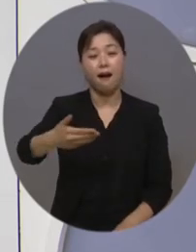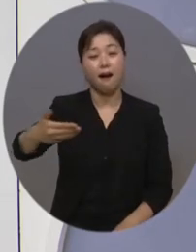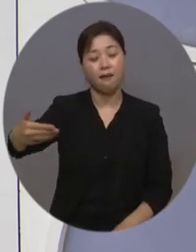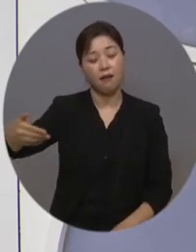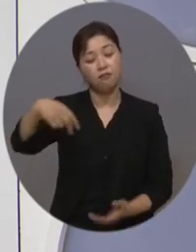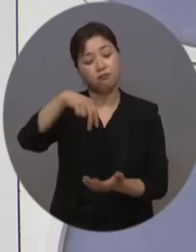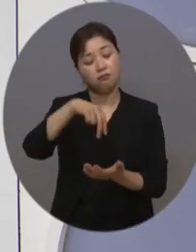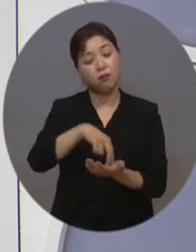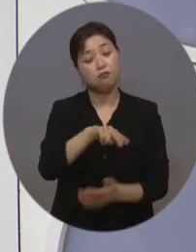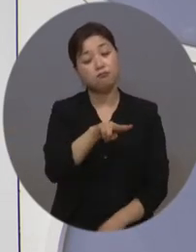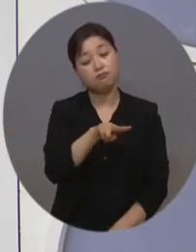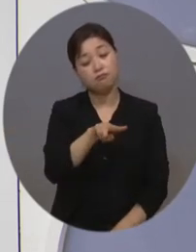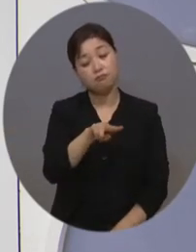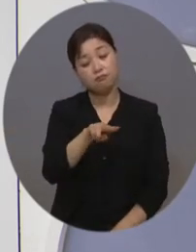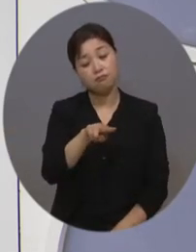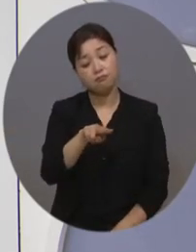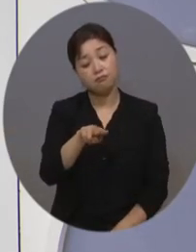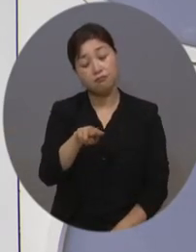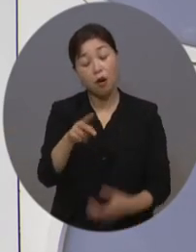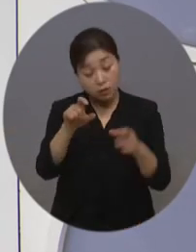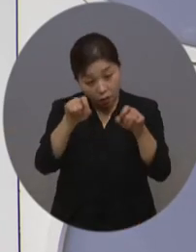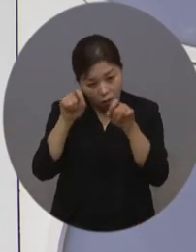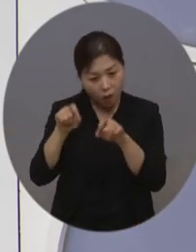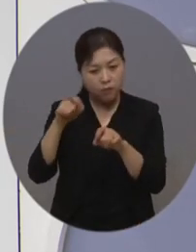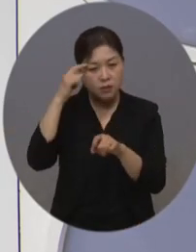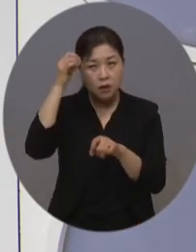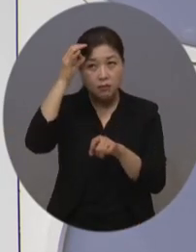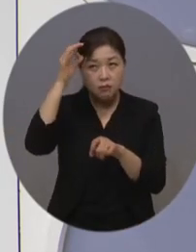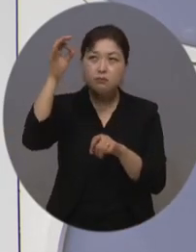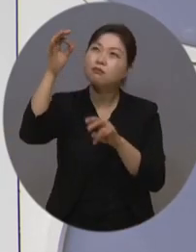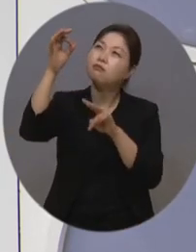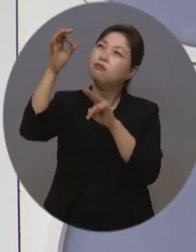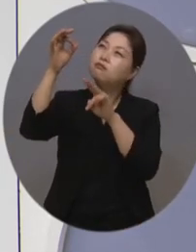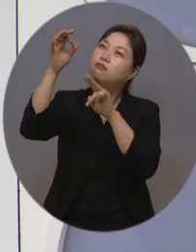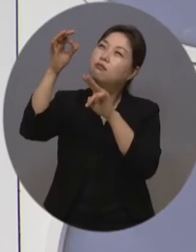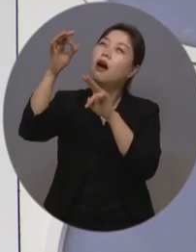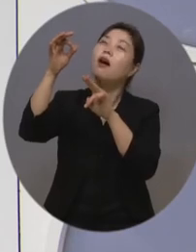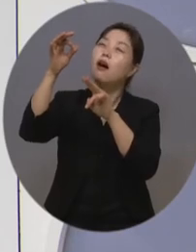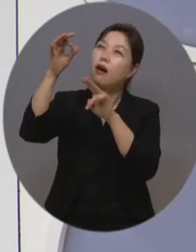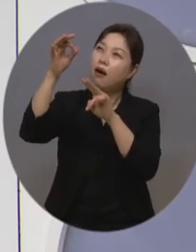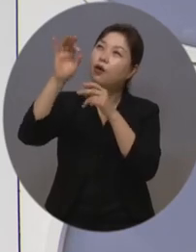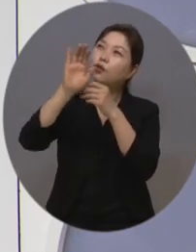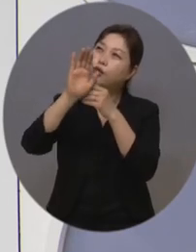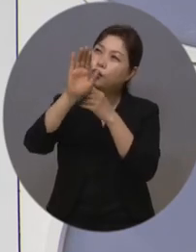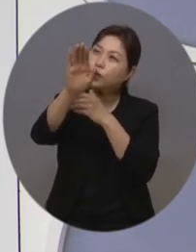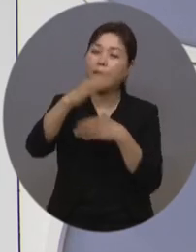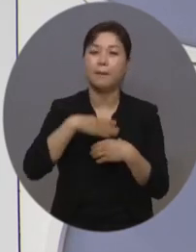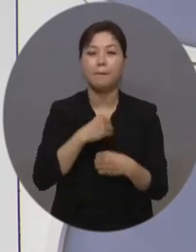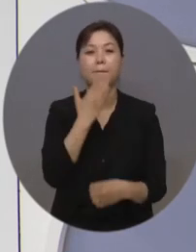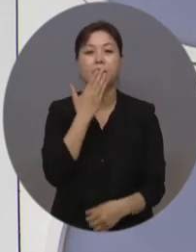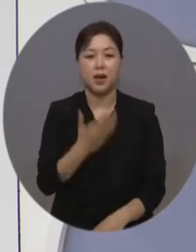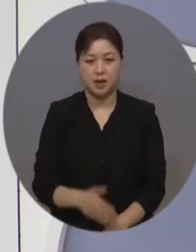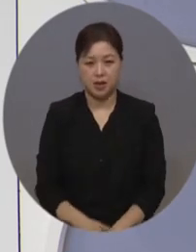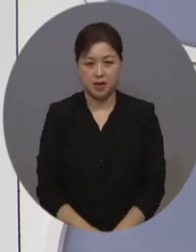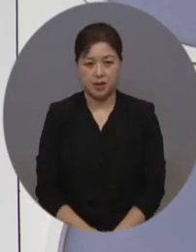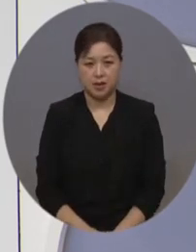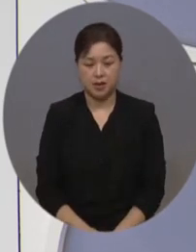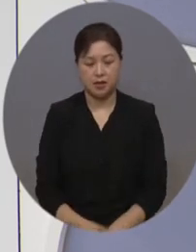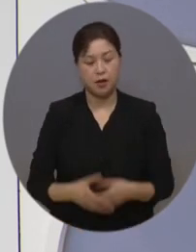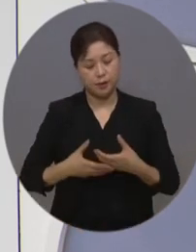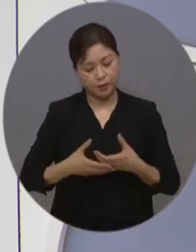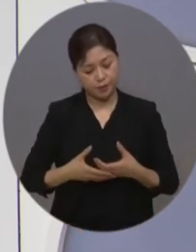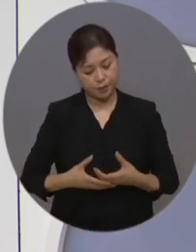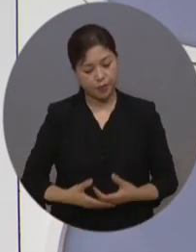보듯이 그냥 이렇게 보고 있으면 차츰차츰 마음이 이제 편안해지는 겁니다. 이제 그게 이제 명상의